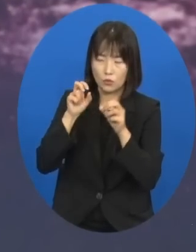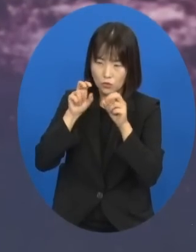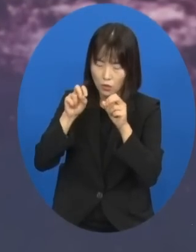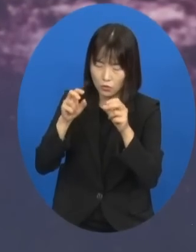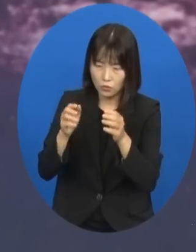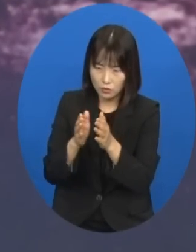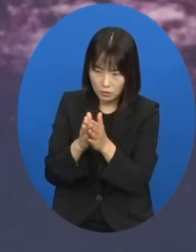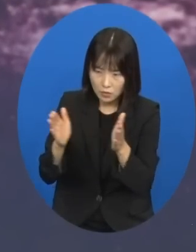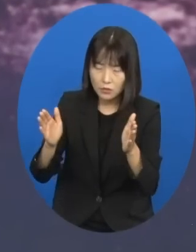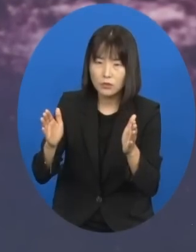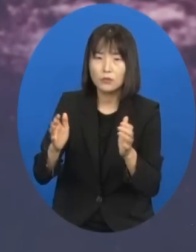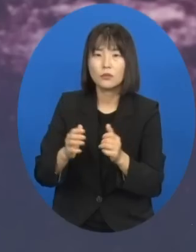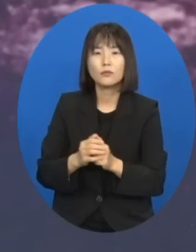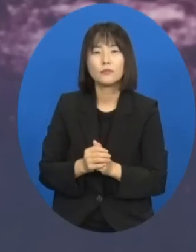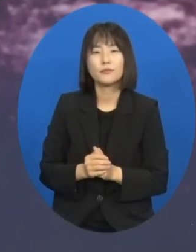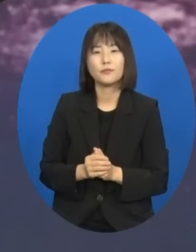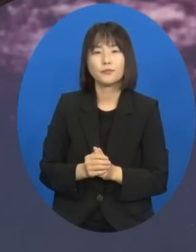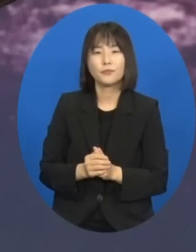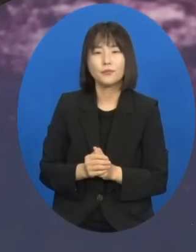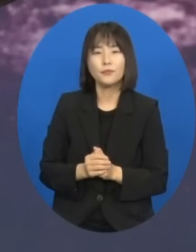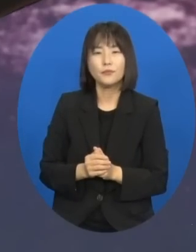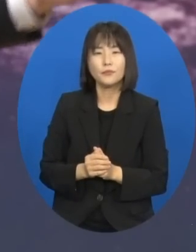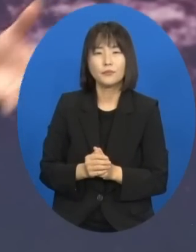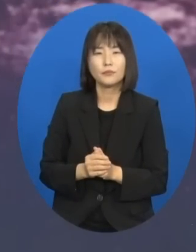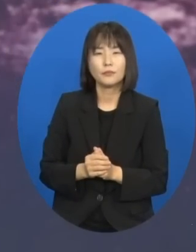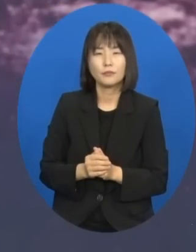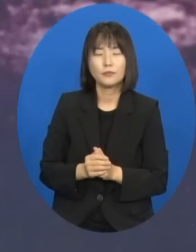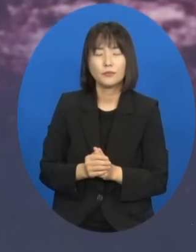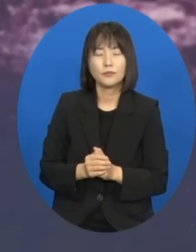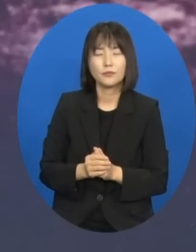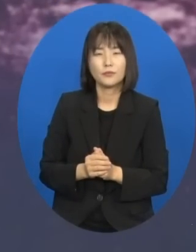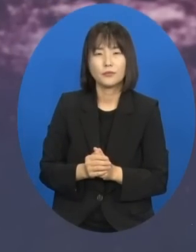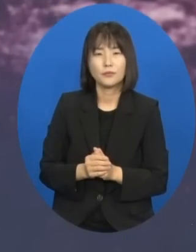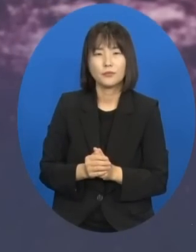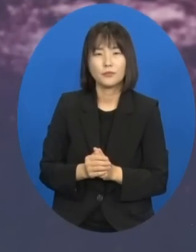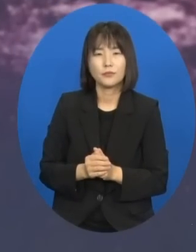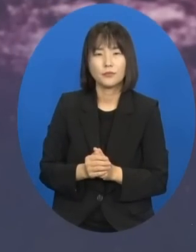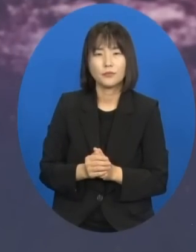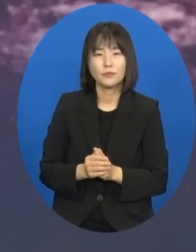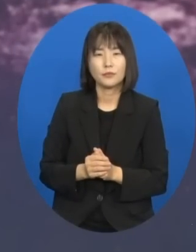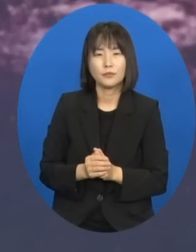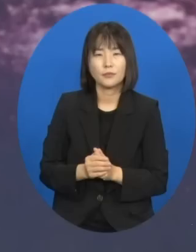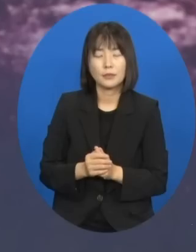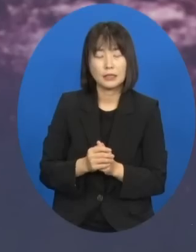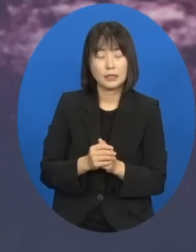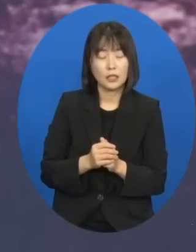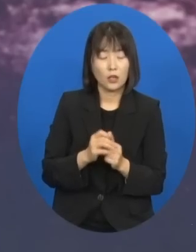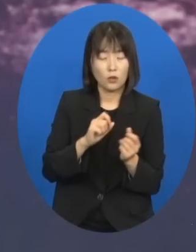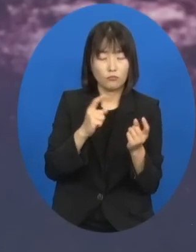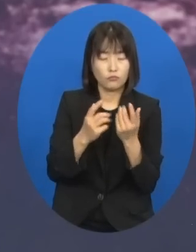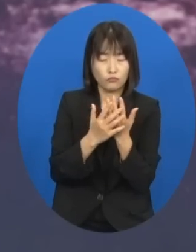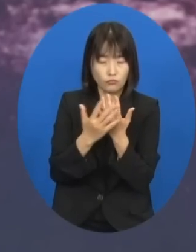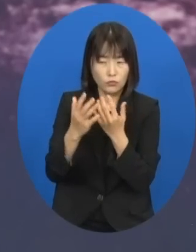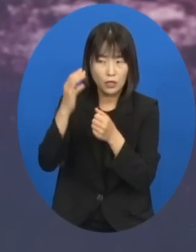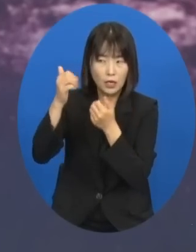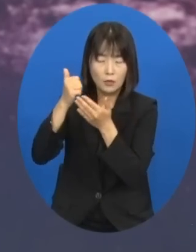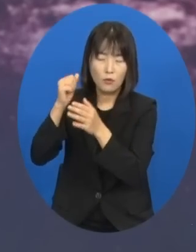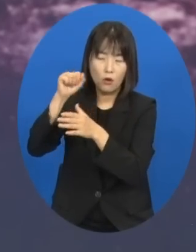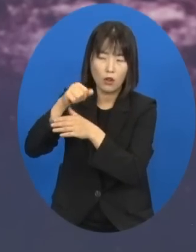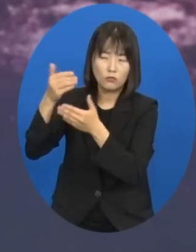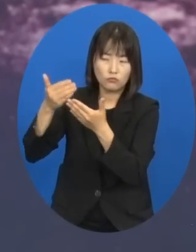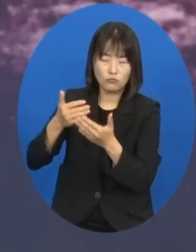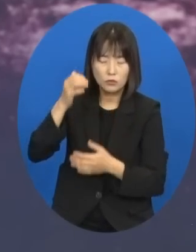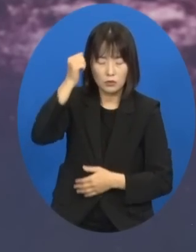정말 뭐 이렇게 뭐 거창한 건 아니지만 소소한 부흥을 하나님께서 허락해 주셨던 것을